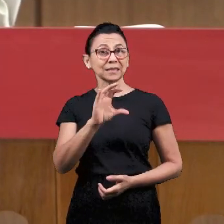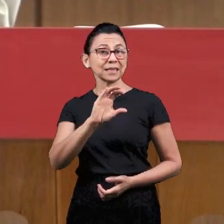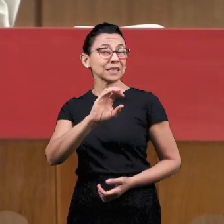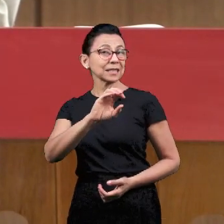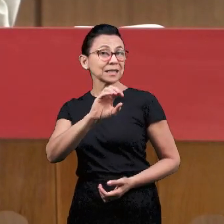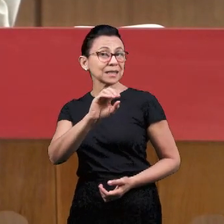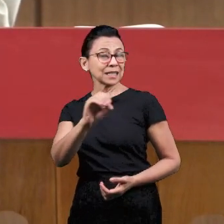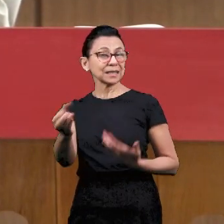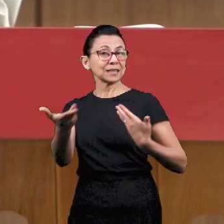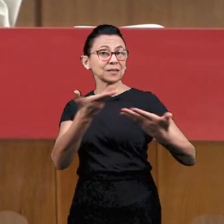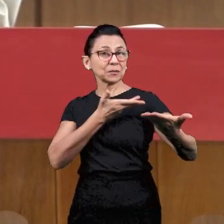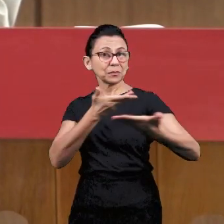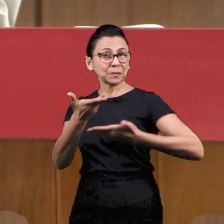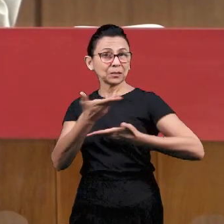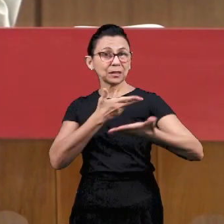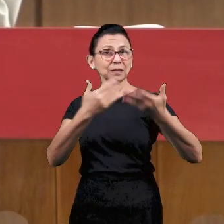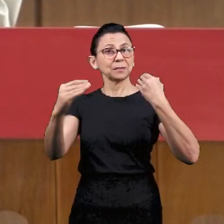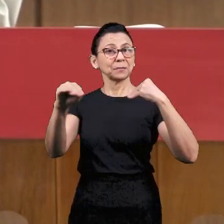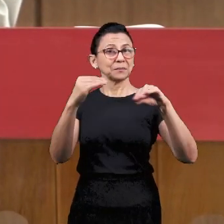Nous avons des groupes